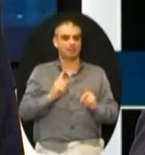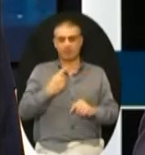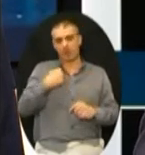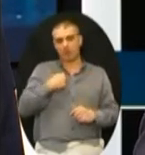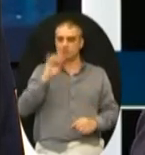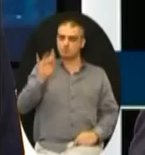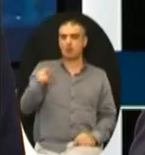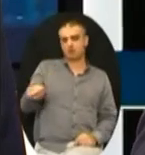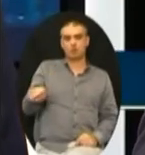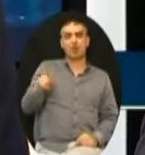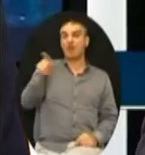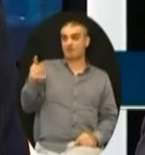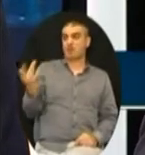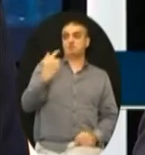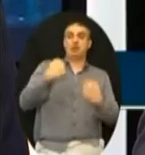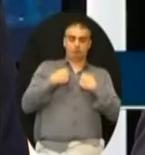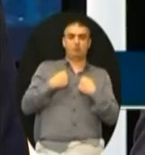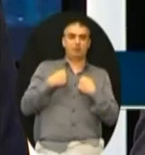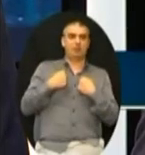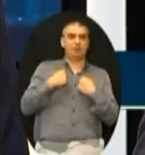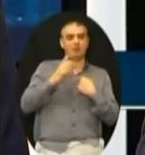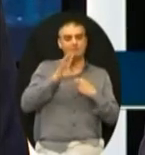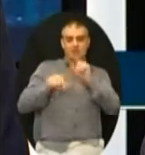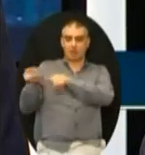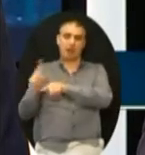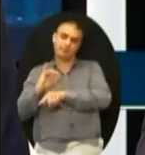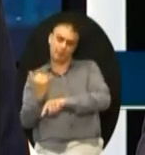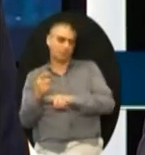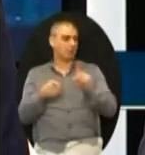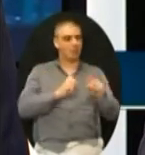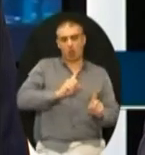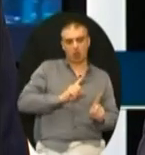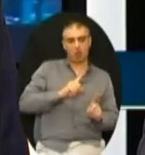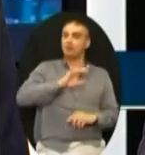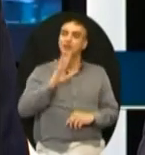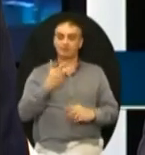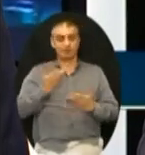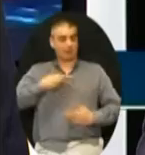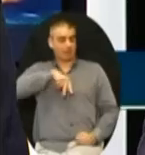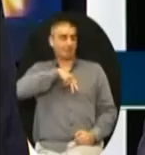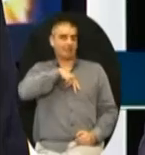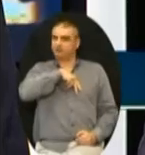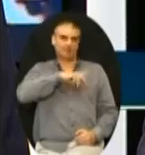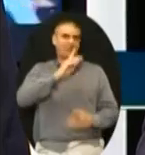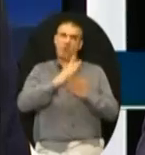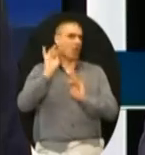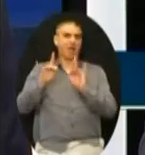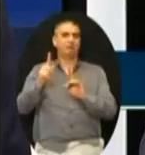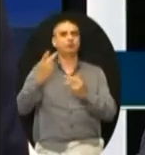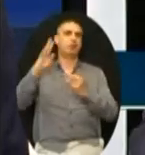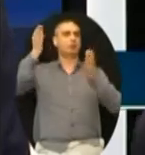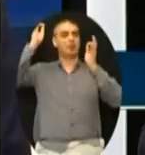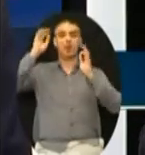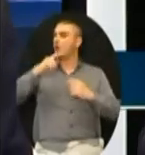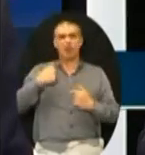אני מחרים אותך ואתה מחרים אותי וכן בפני המתנחלים ולא בפני המתנחלים, ואם אתה תקבל פרס, הרי זה כבר לא חרם, זה משהו יותר